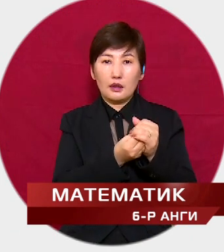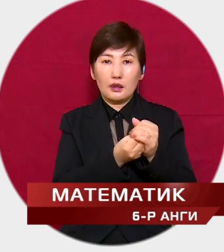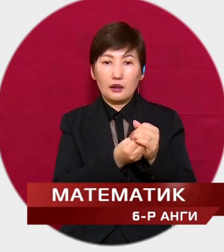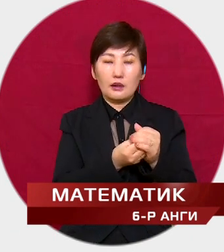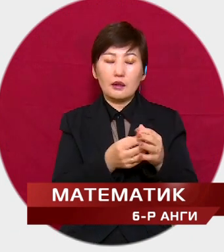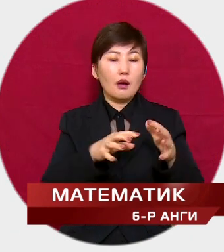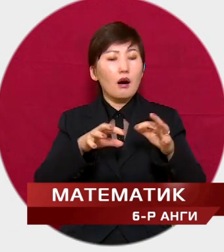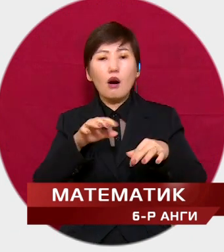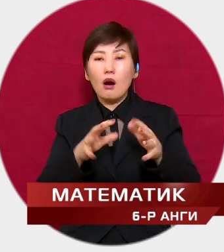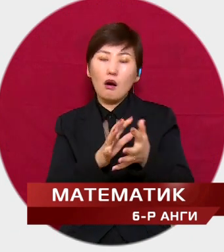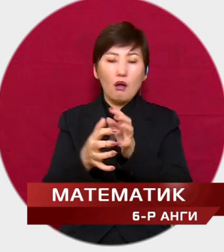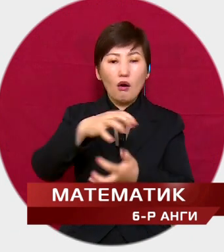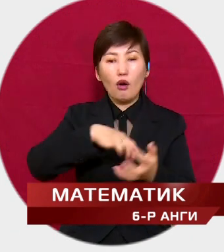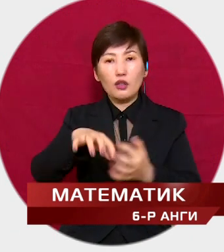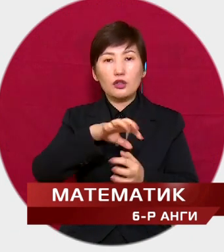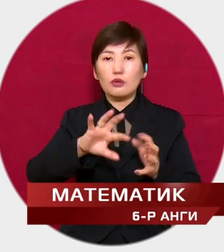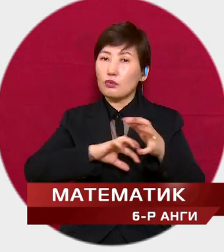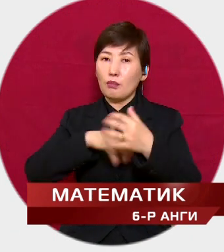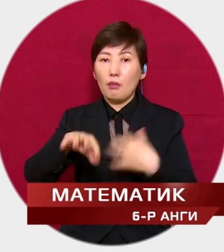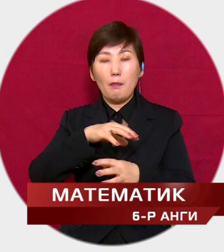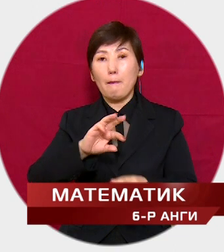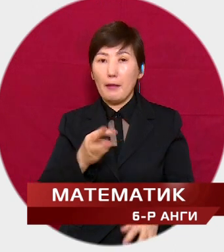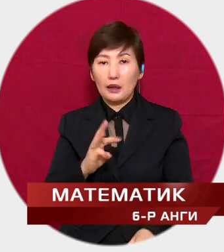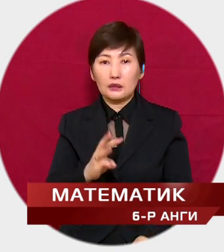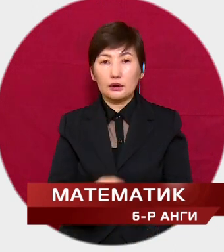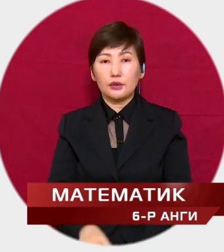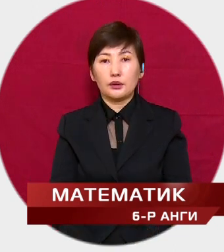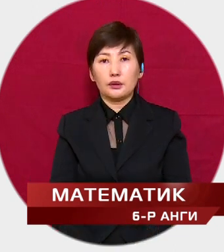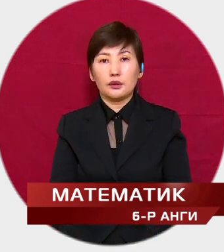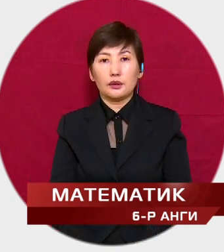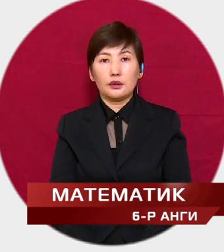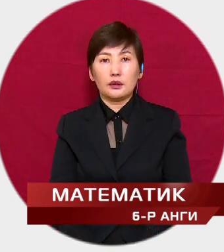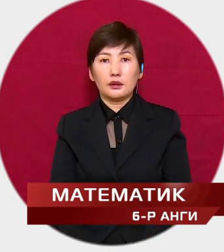тэгэж харж магадгүй учраас тайлбар өгье. За энэ дээр болохоор энэ